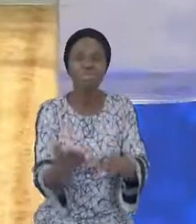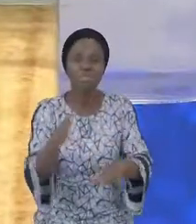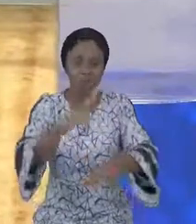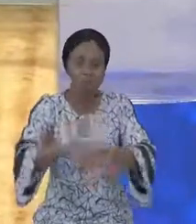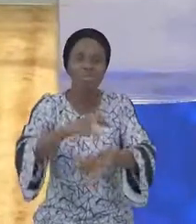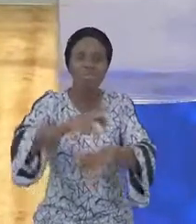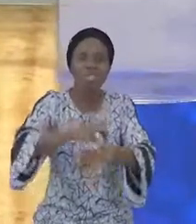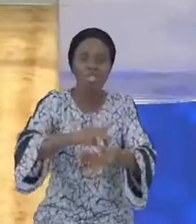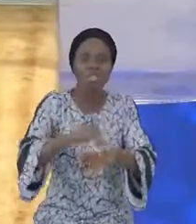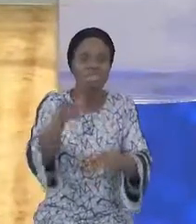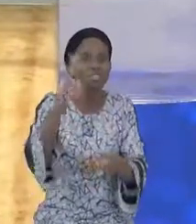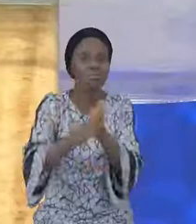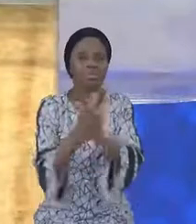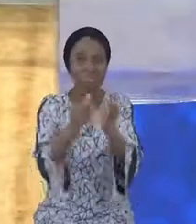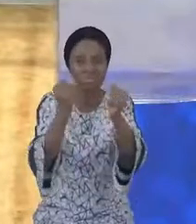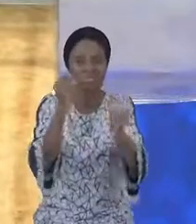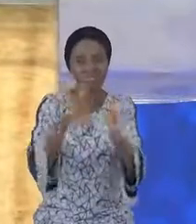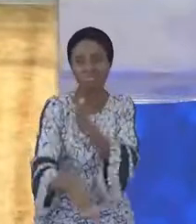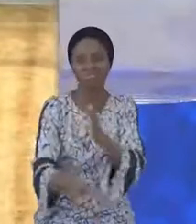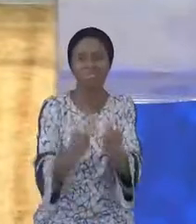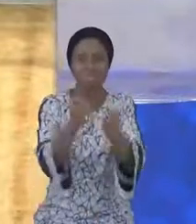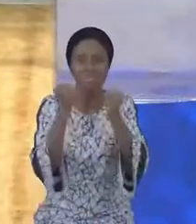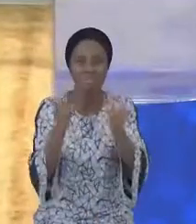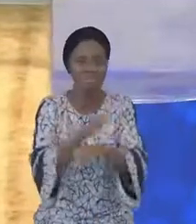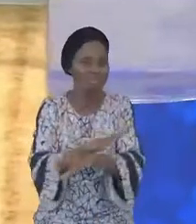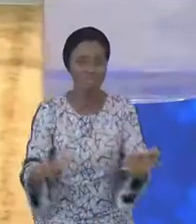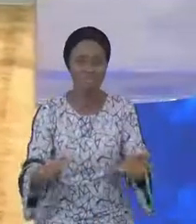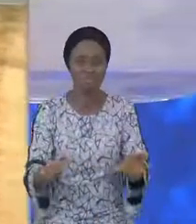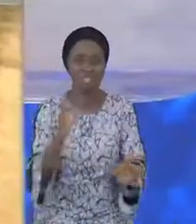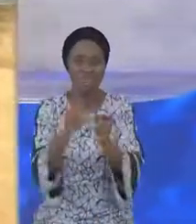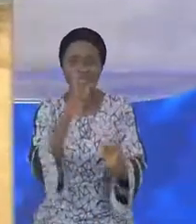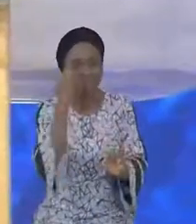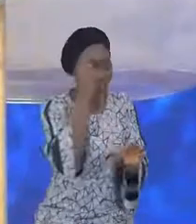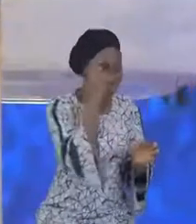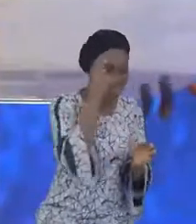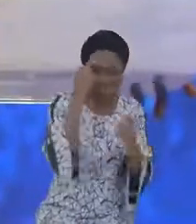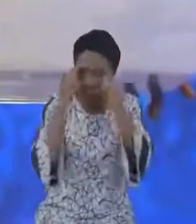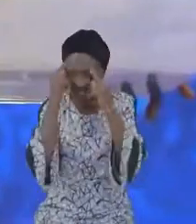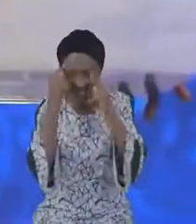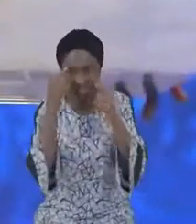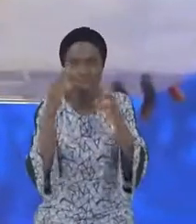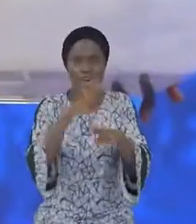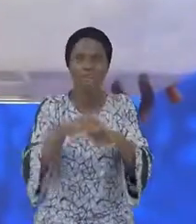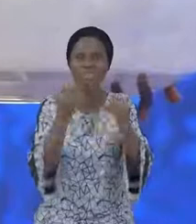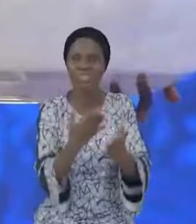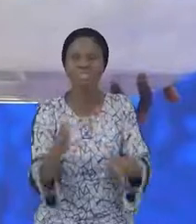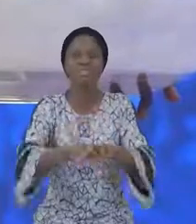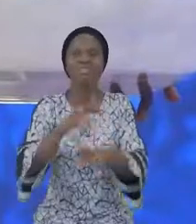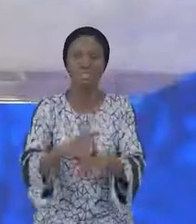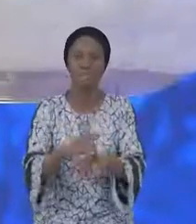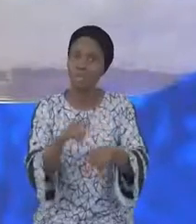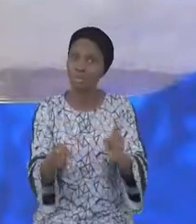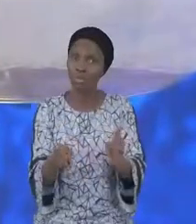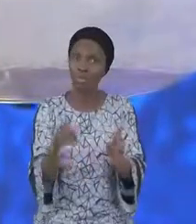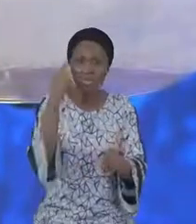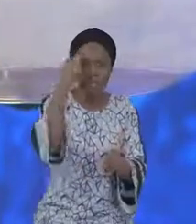terre, vous serez faible. Vous pensez à ceci, à cela. Pensez, affectionnez vos choses d'en